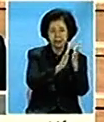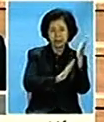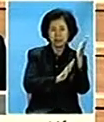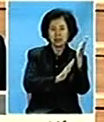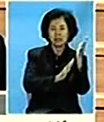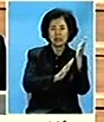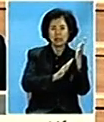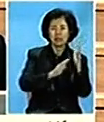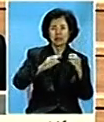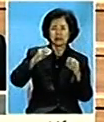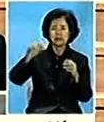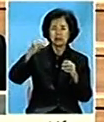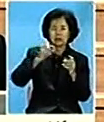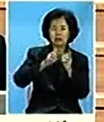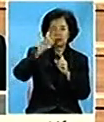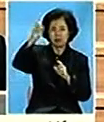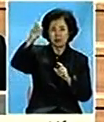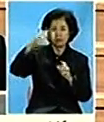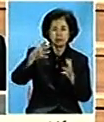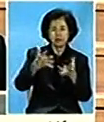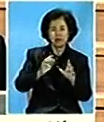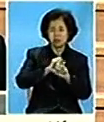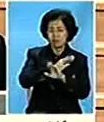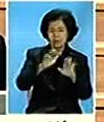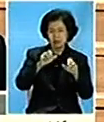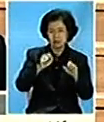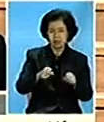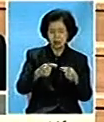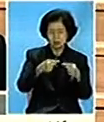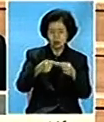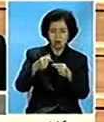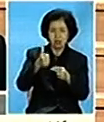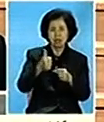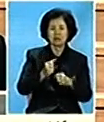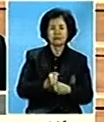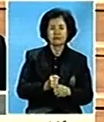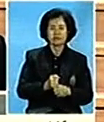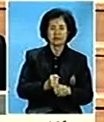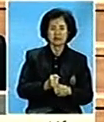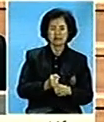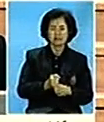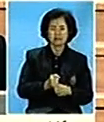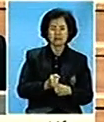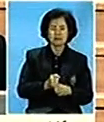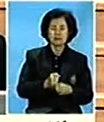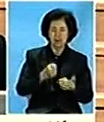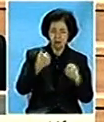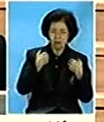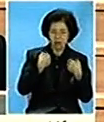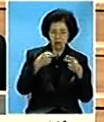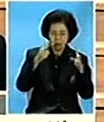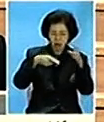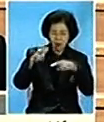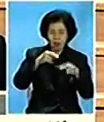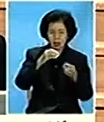มแต่ก็ทราบว่ายังไม่สามารถที่จะต่อกันได้อย่างสมบูรณ์ซึ่งถ้าหากว่าจะได้มีการพิจารณาจัดสรรง